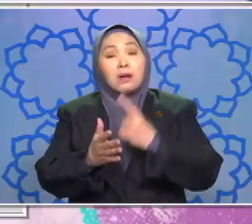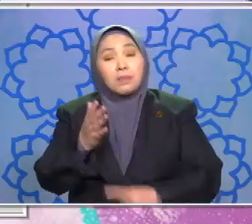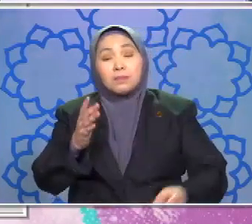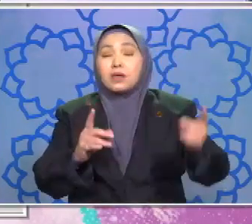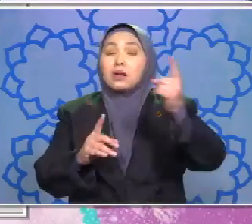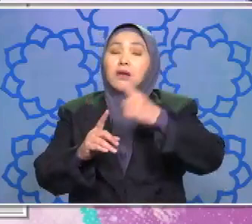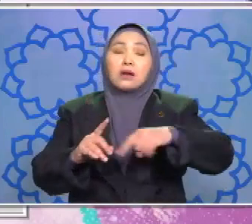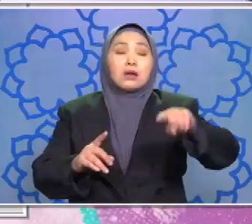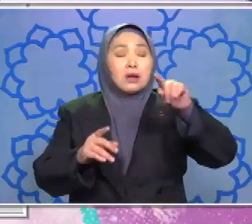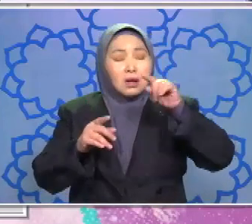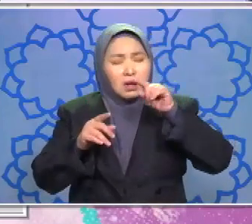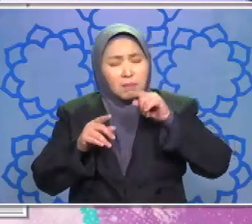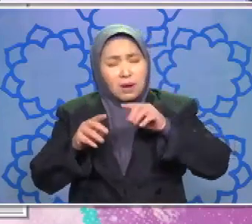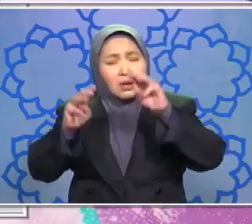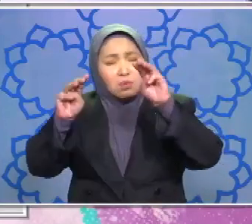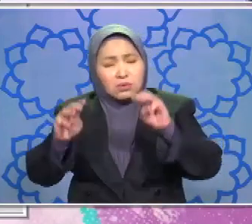thumma idza